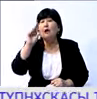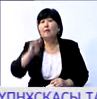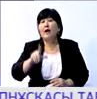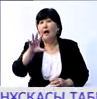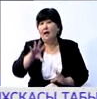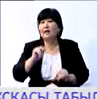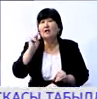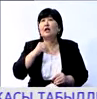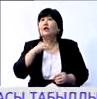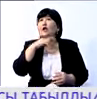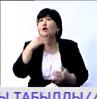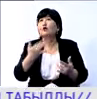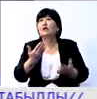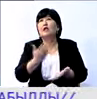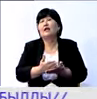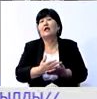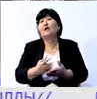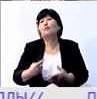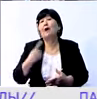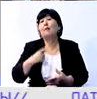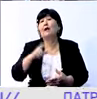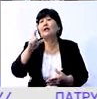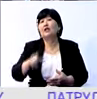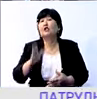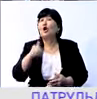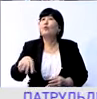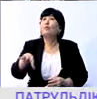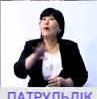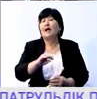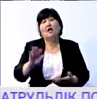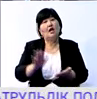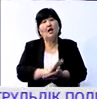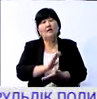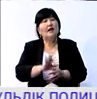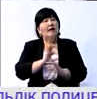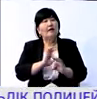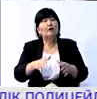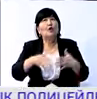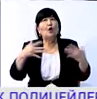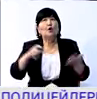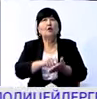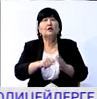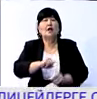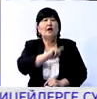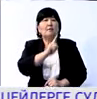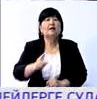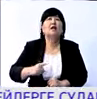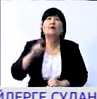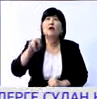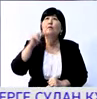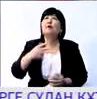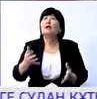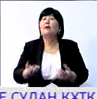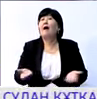еңбегірініңді ең сұранысқа ие маман иесі болады. Мұнда бәрі тегін. Керемет үлкен залда мықты деген мамандардан білім